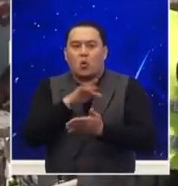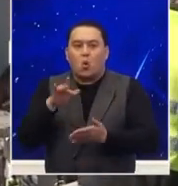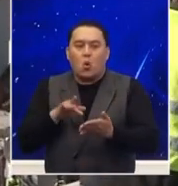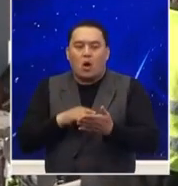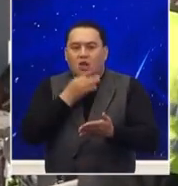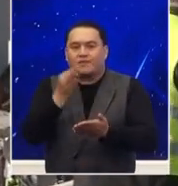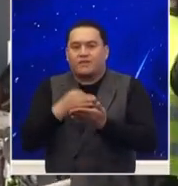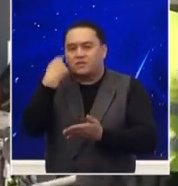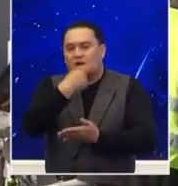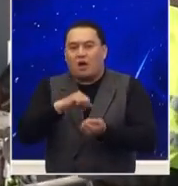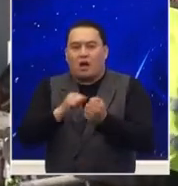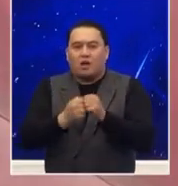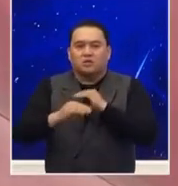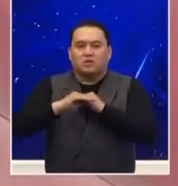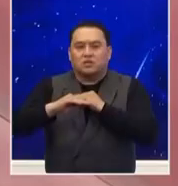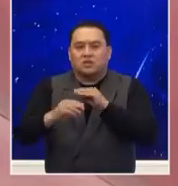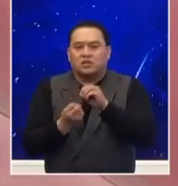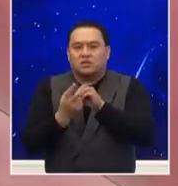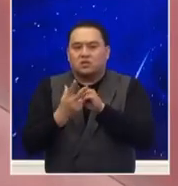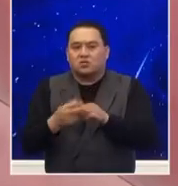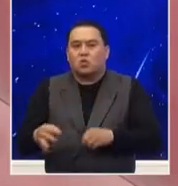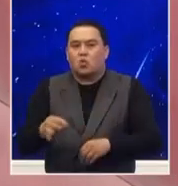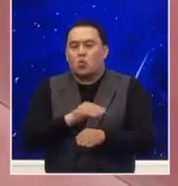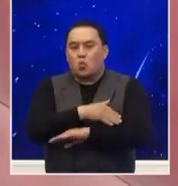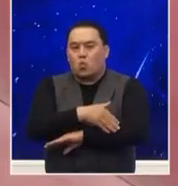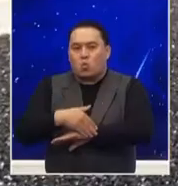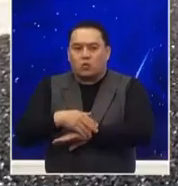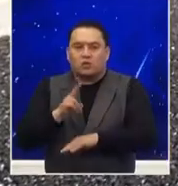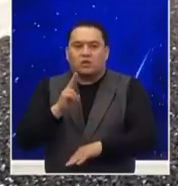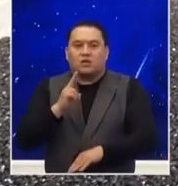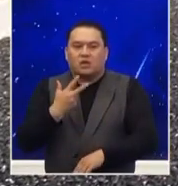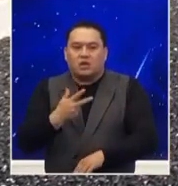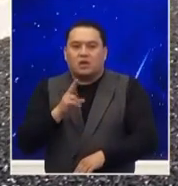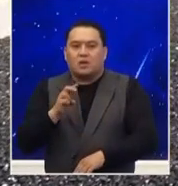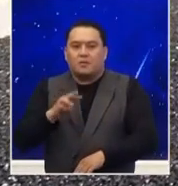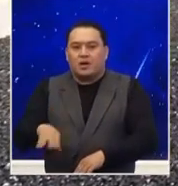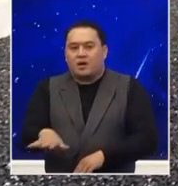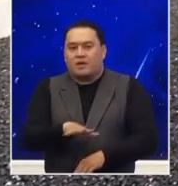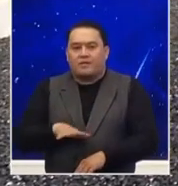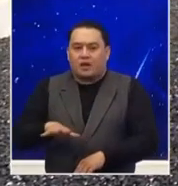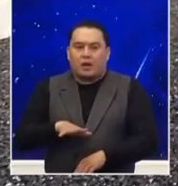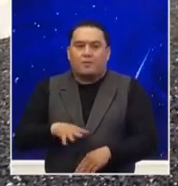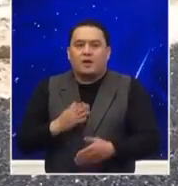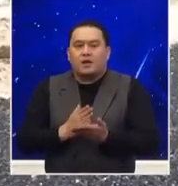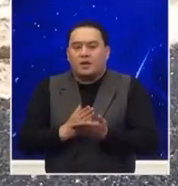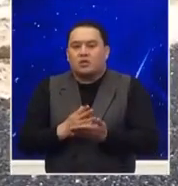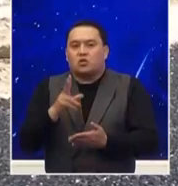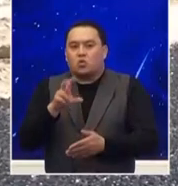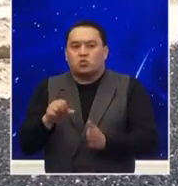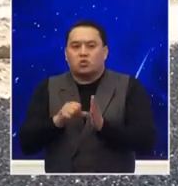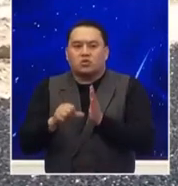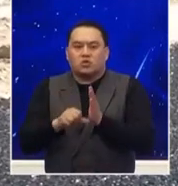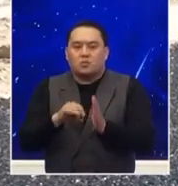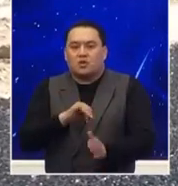Здесь ответственные лица асфальтируют 13 улиц общей протяженностью 3,5 километра. По дорожной карте занятости предусмотрено порядка